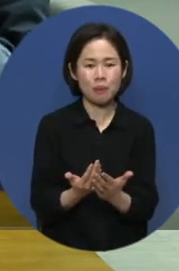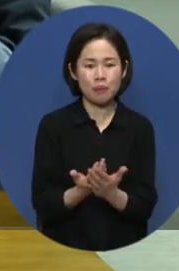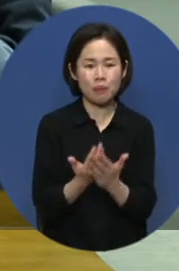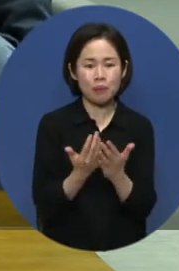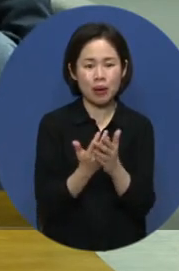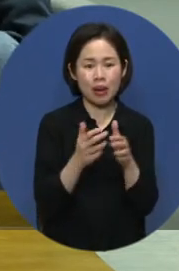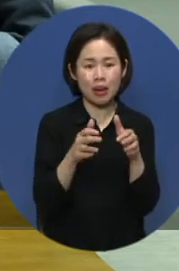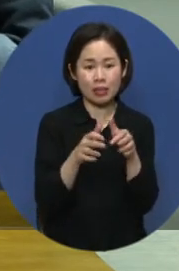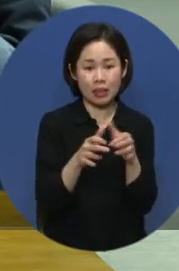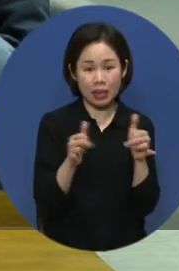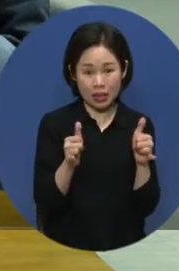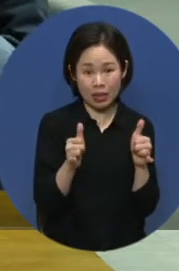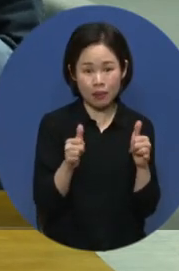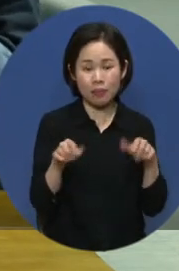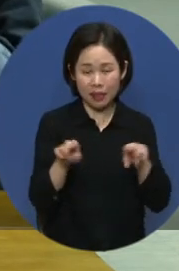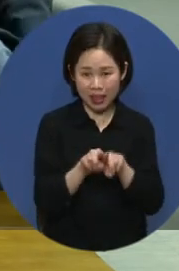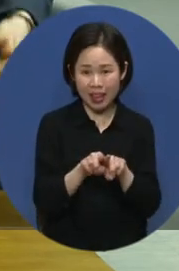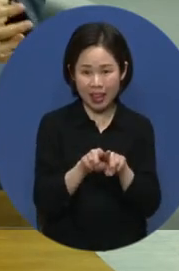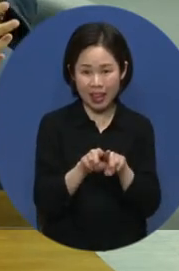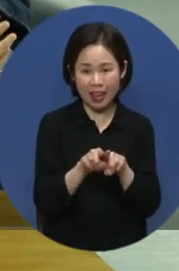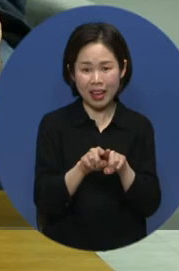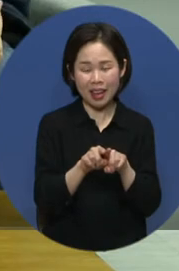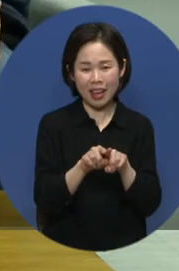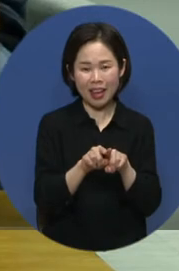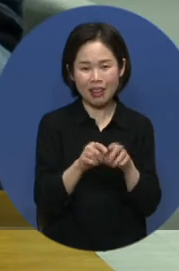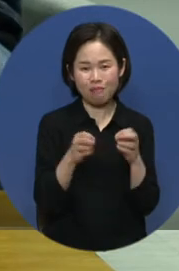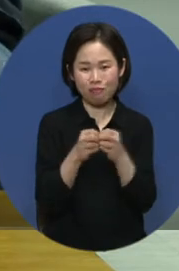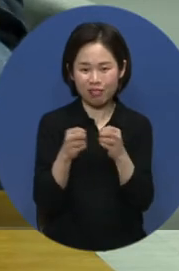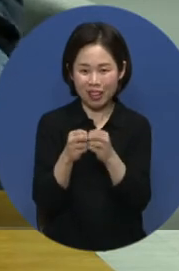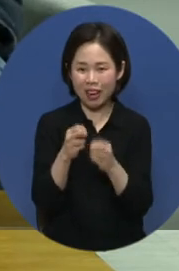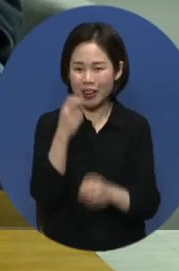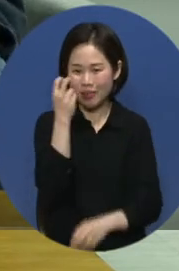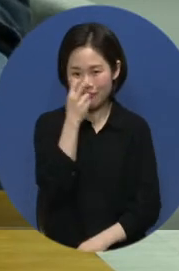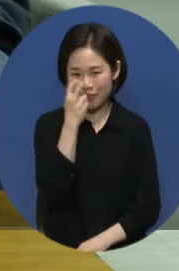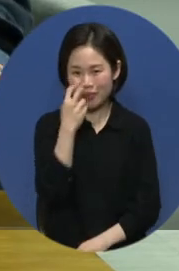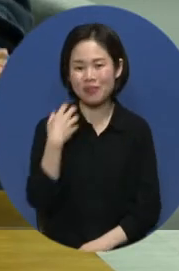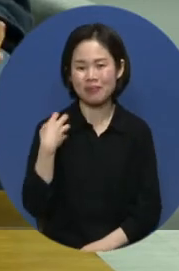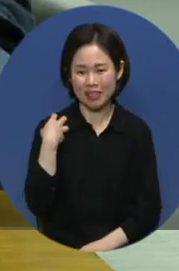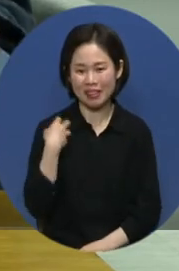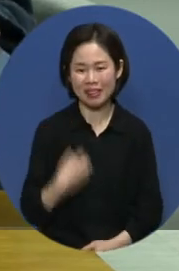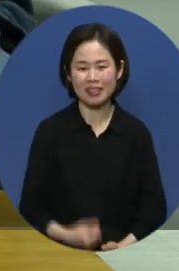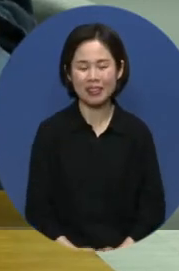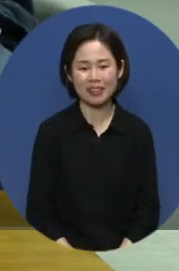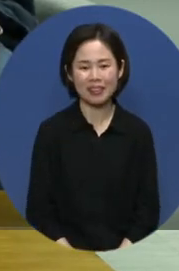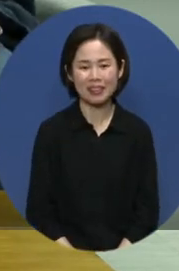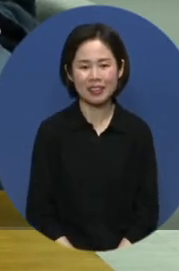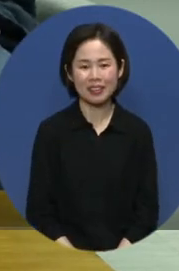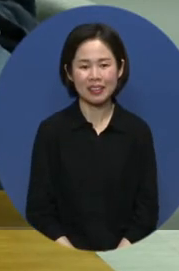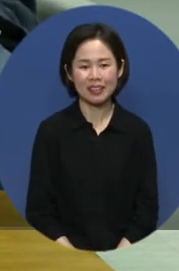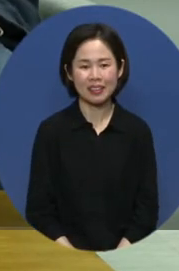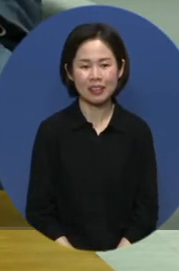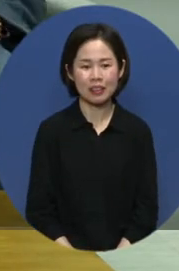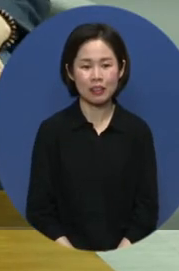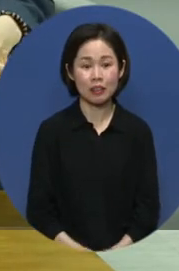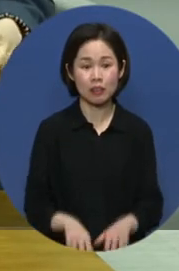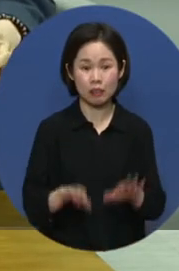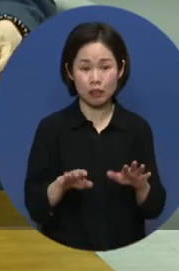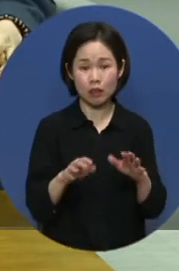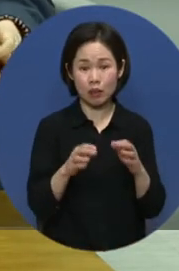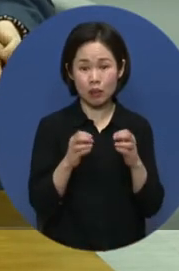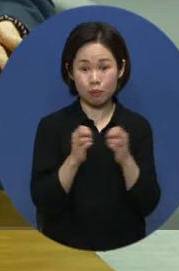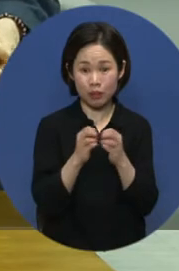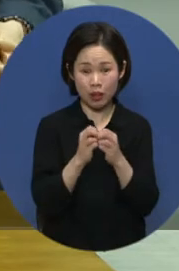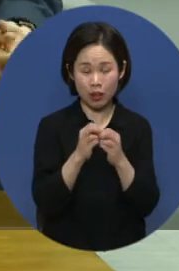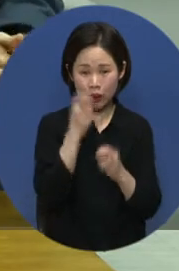다른 직원분들이랑 같이 문서 검토하는 작업을 합니다. 네, 여기서 문서 검토라는